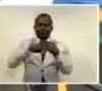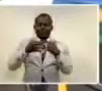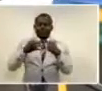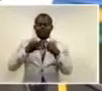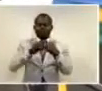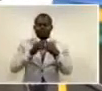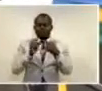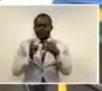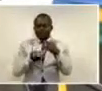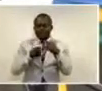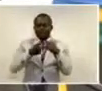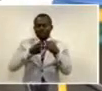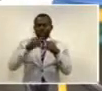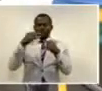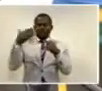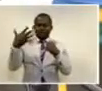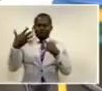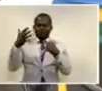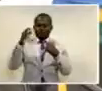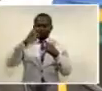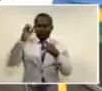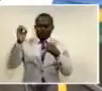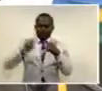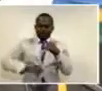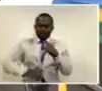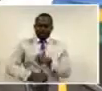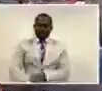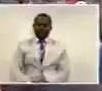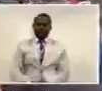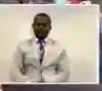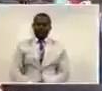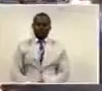n'ibice 75% ku ijana